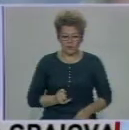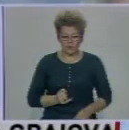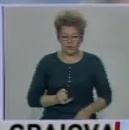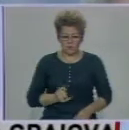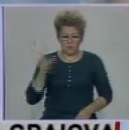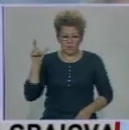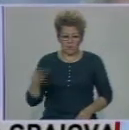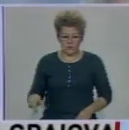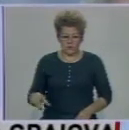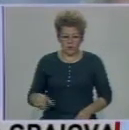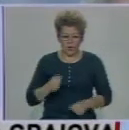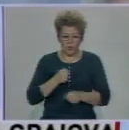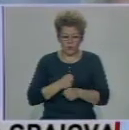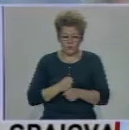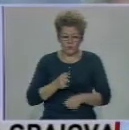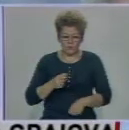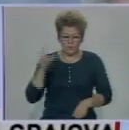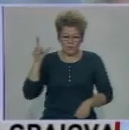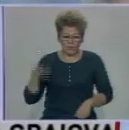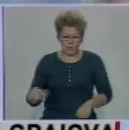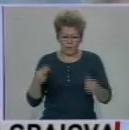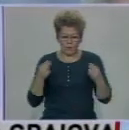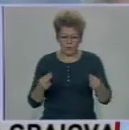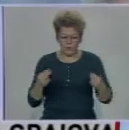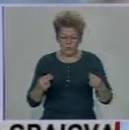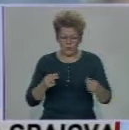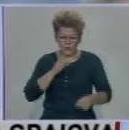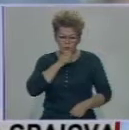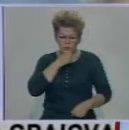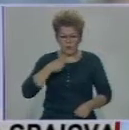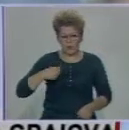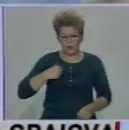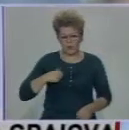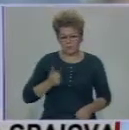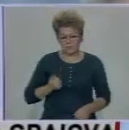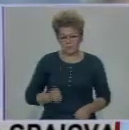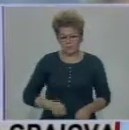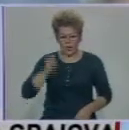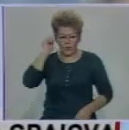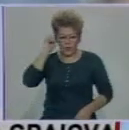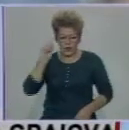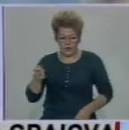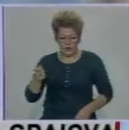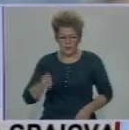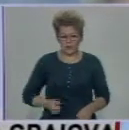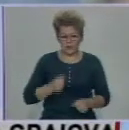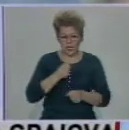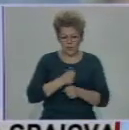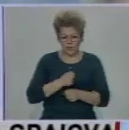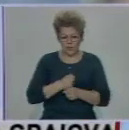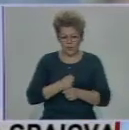oamenii. Oameni de calitate, de toate vârstele, oameni care au reușit, sau cu care au